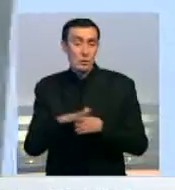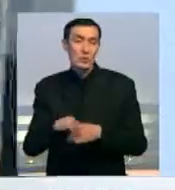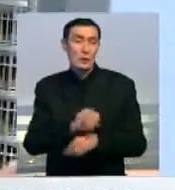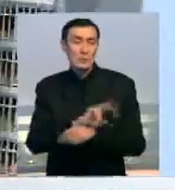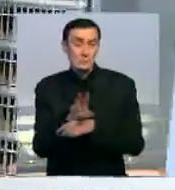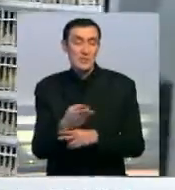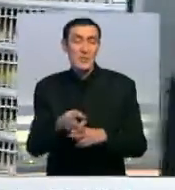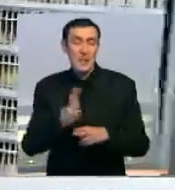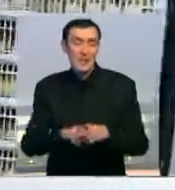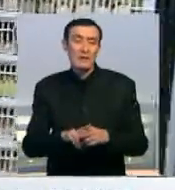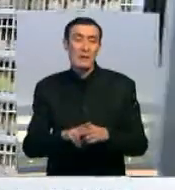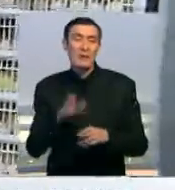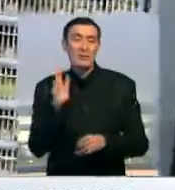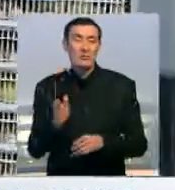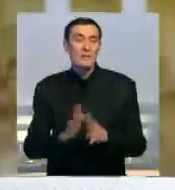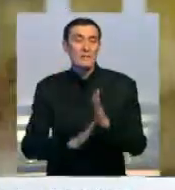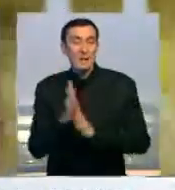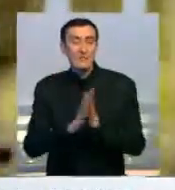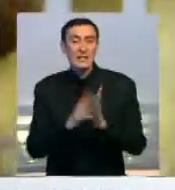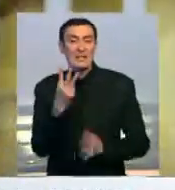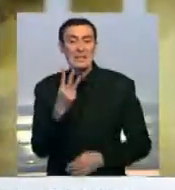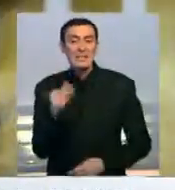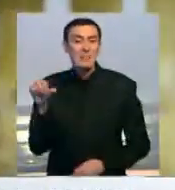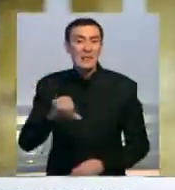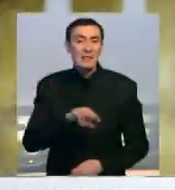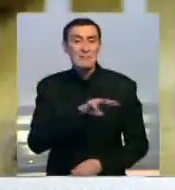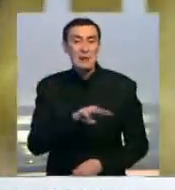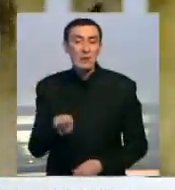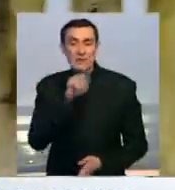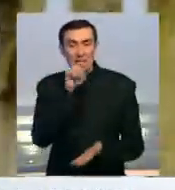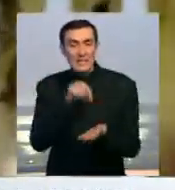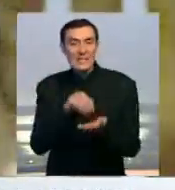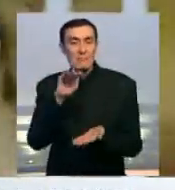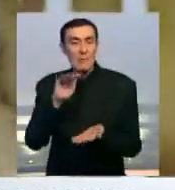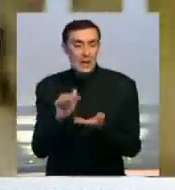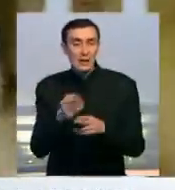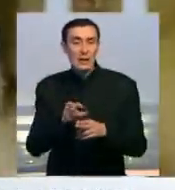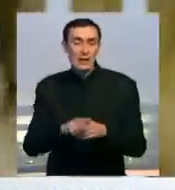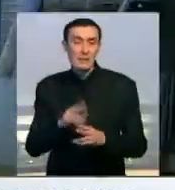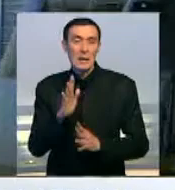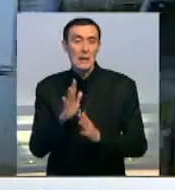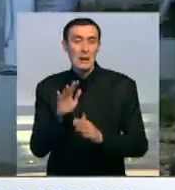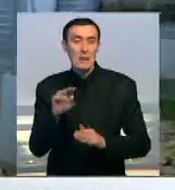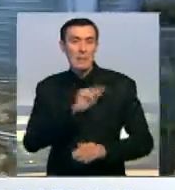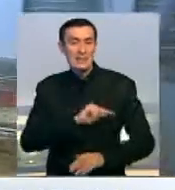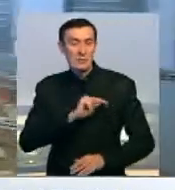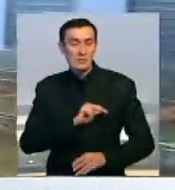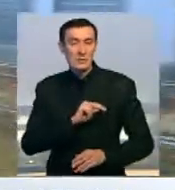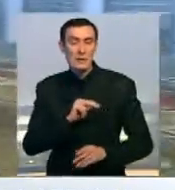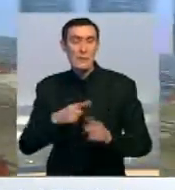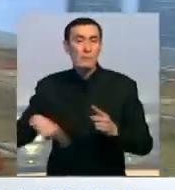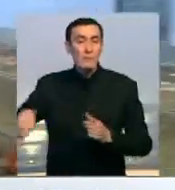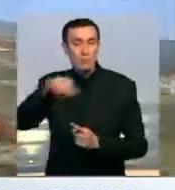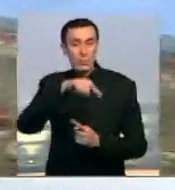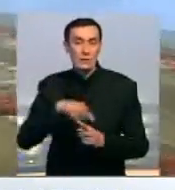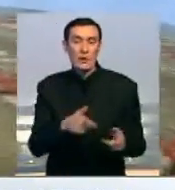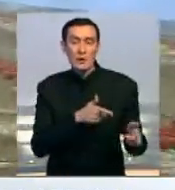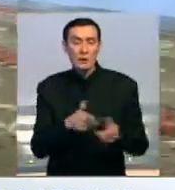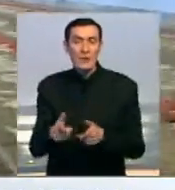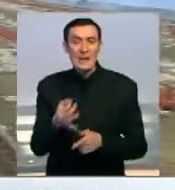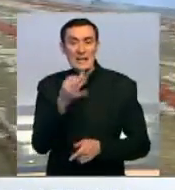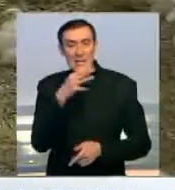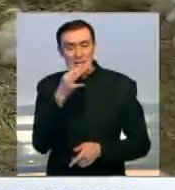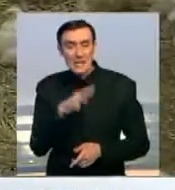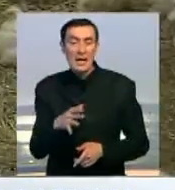покрыть. Для этого в сезон здесь будут выращивать 3,5 миллиона цыплят. Причем на предприятии весь производственный процесс закольцован, начиная от выведения яйца,